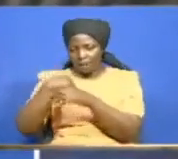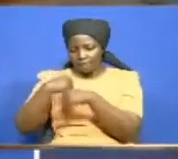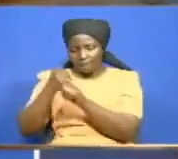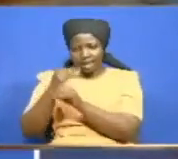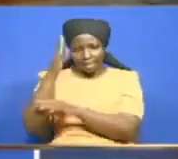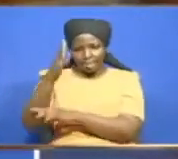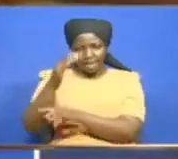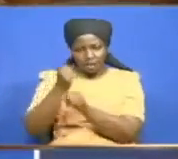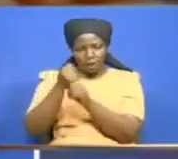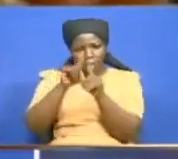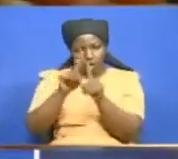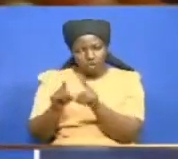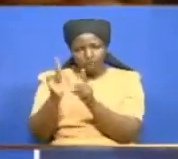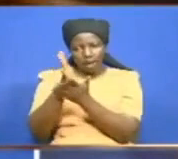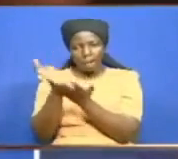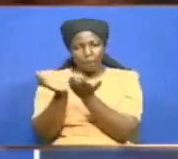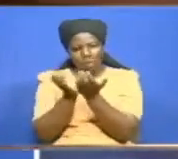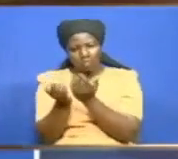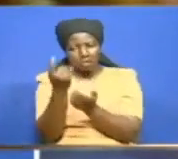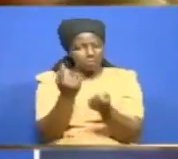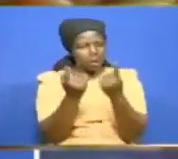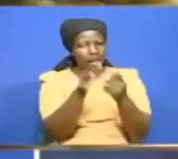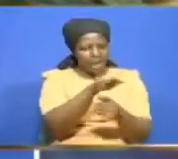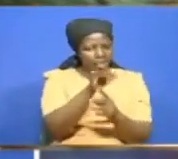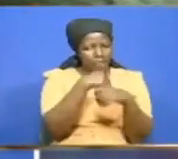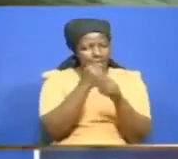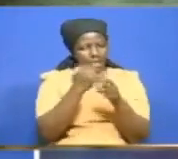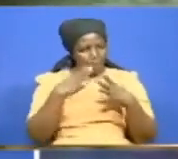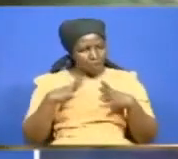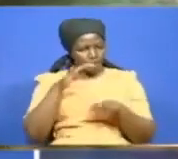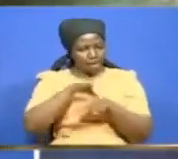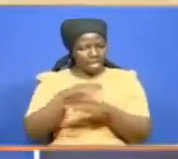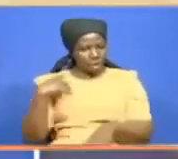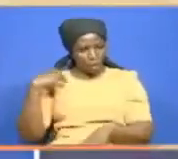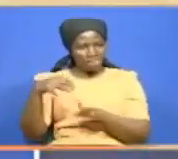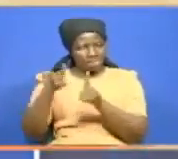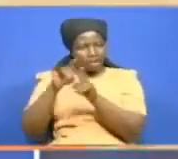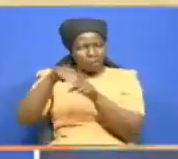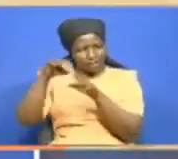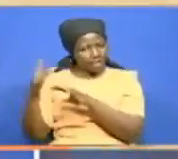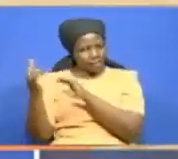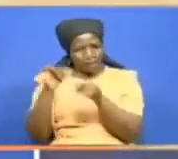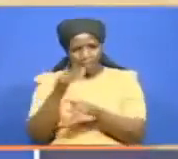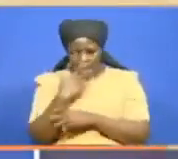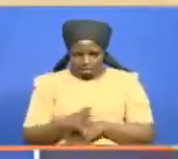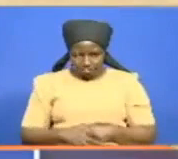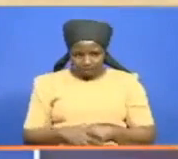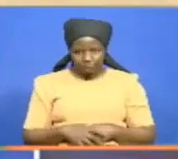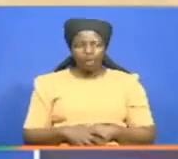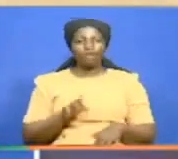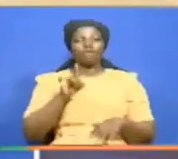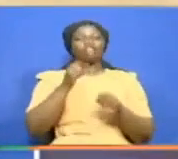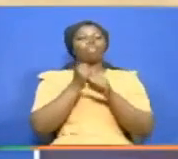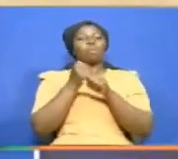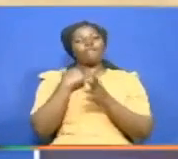businesses sprout in the area, creating wealth for the residents and also investors. Hii kazi imenisaidia. Juu